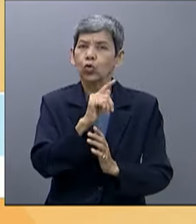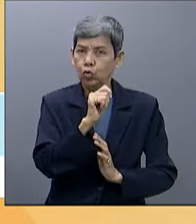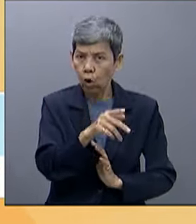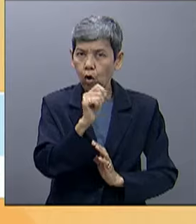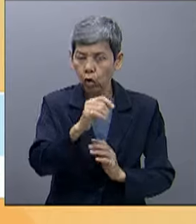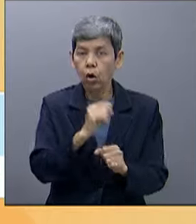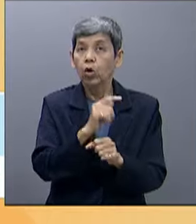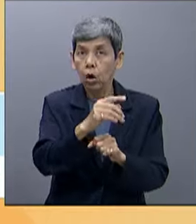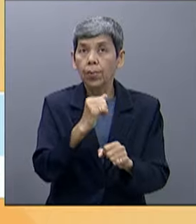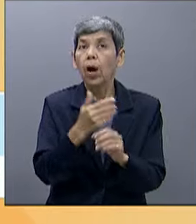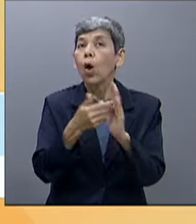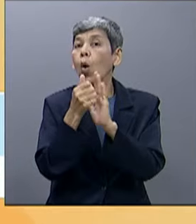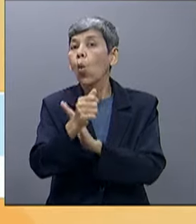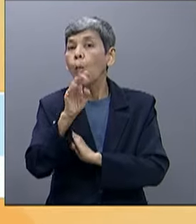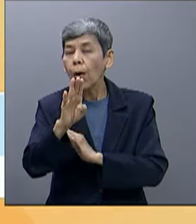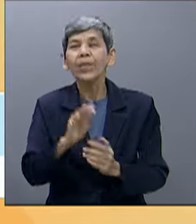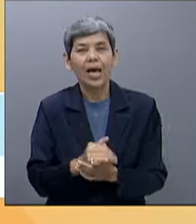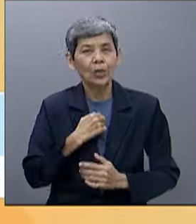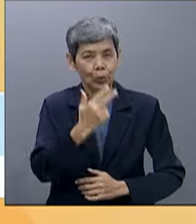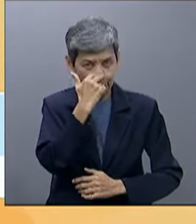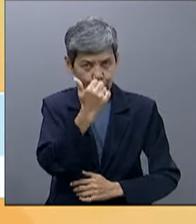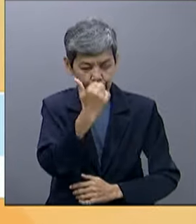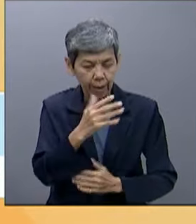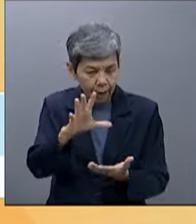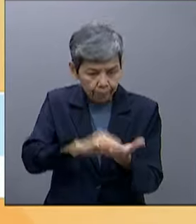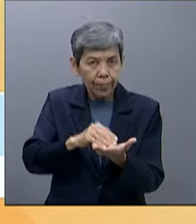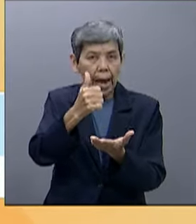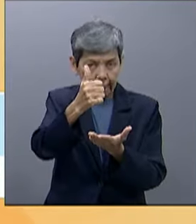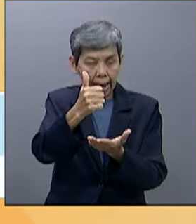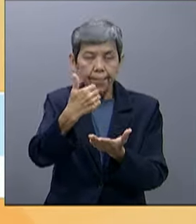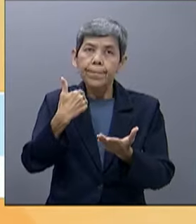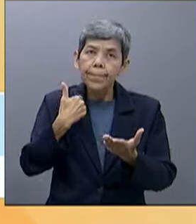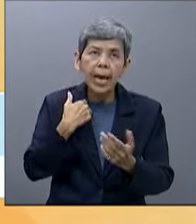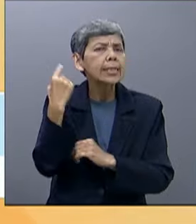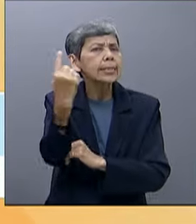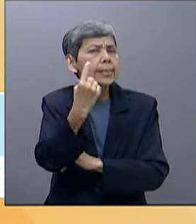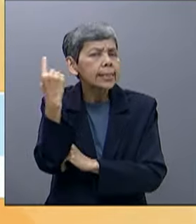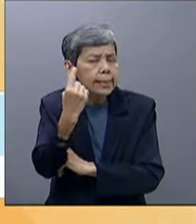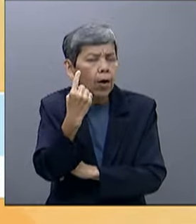พจของทรท.สำนักงานอุบลราชธานีค่ะก็สามารถเข้าไปสแกนได้นะคะมีเรื่องของแหล่งท่องเที่ย